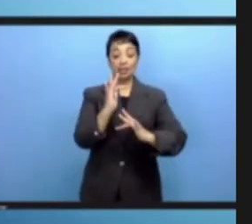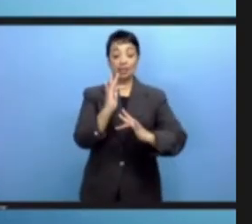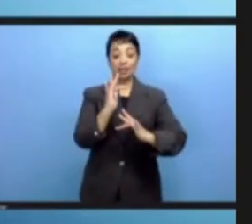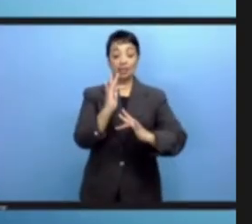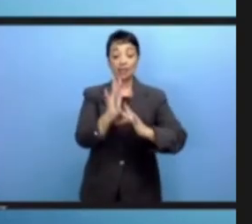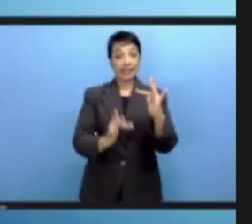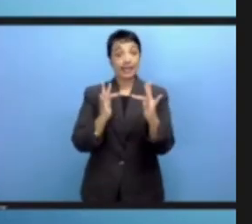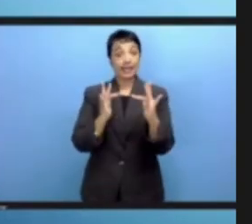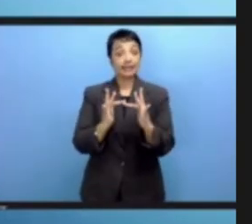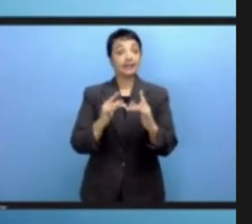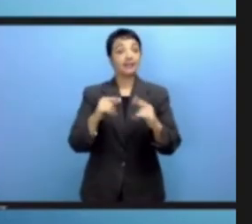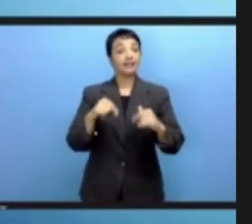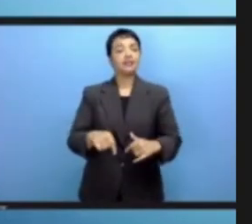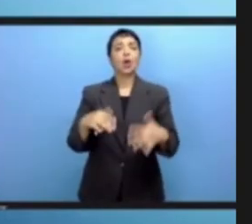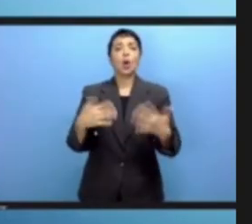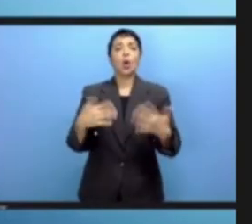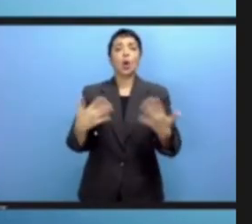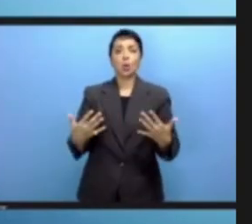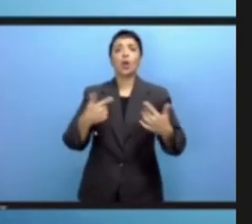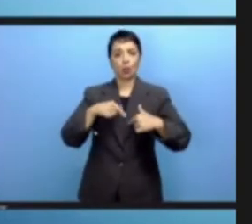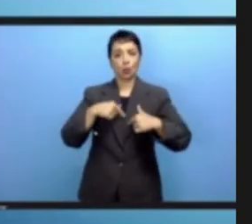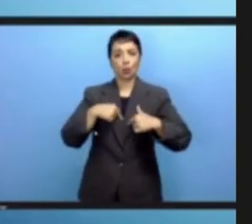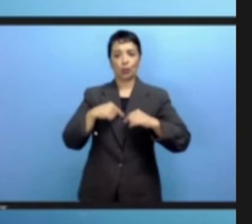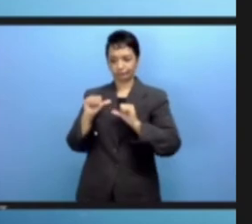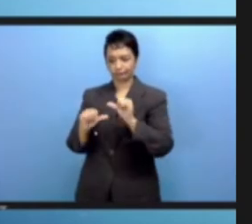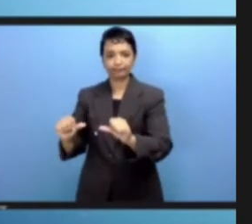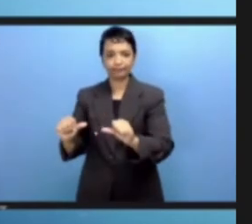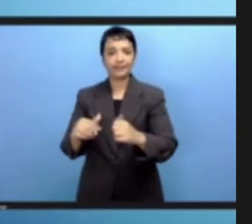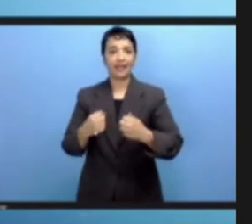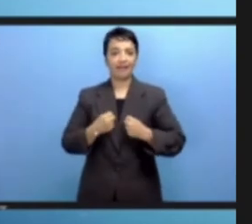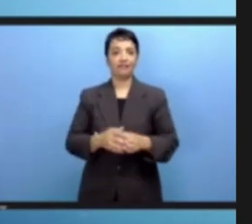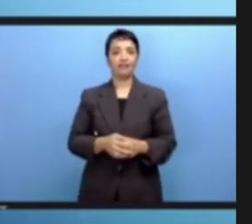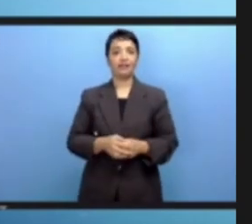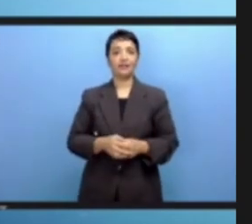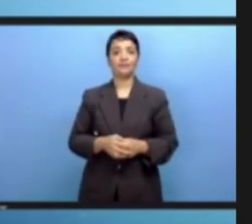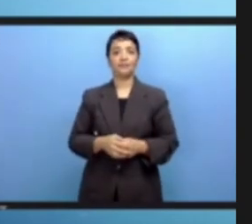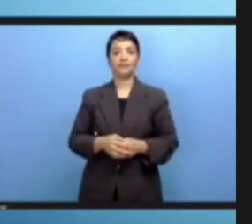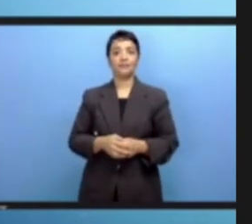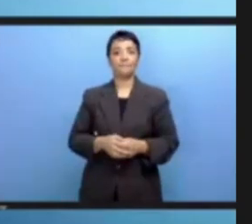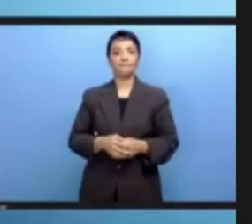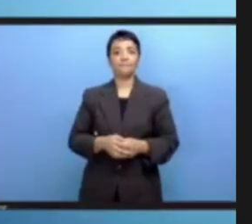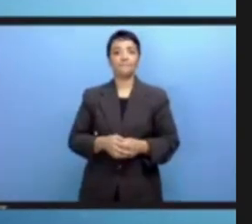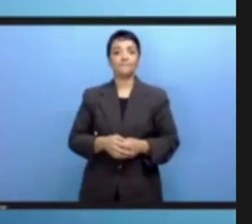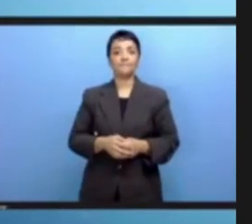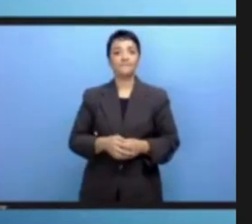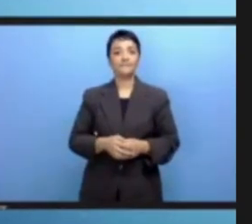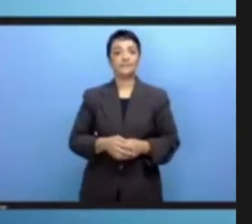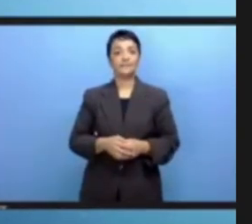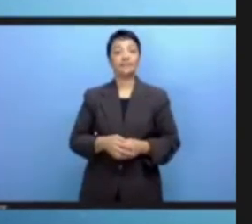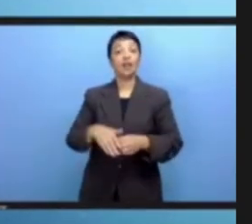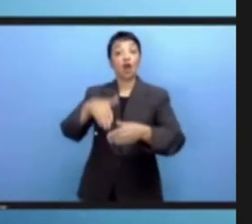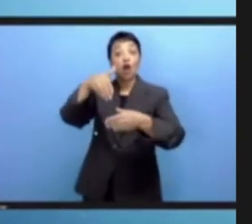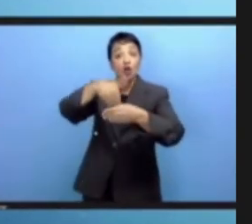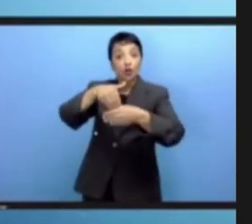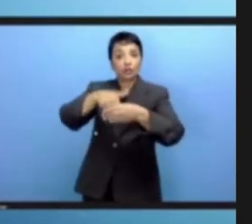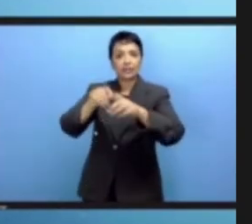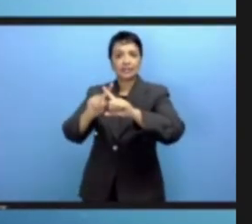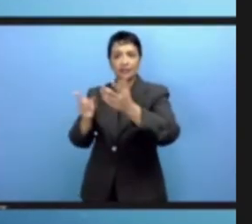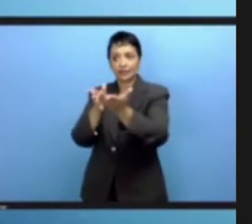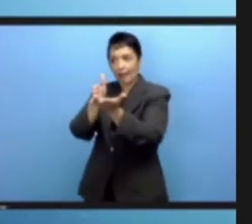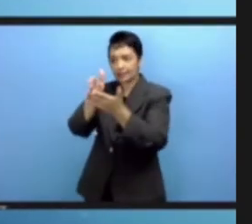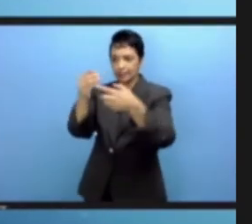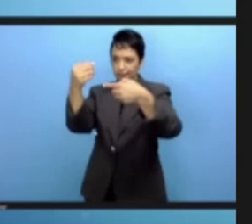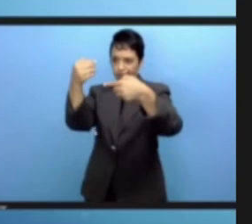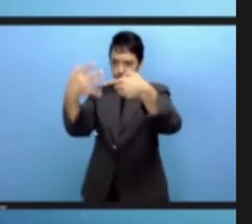principe de neutralité d'Internet est controversé. Des grandes plateformes contrôlent le contenu auquel